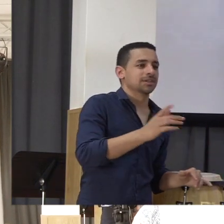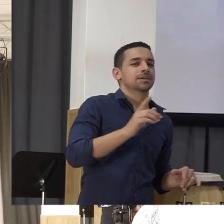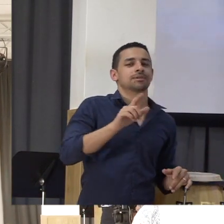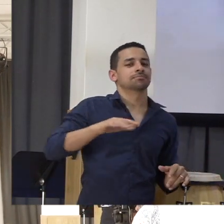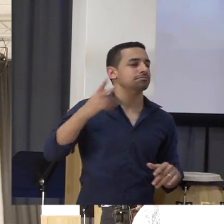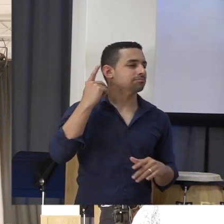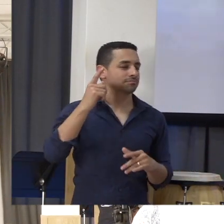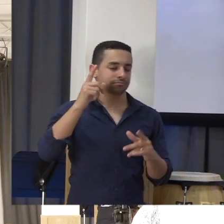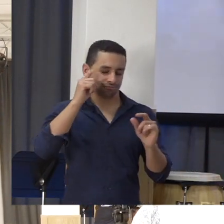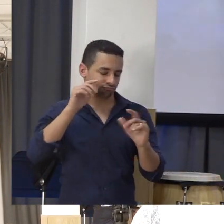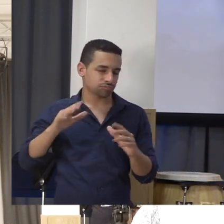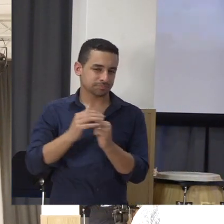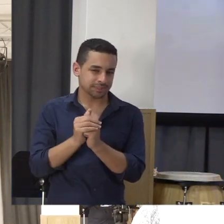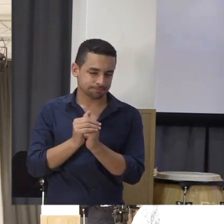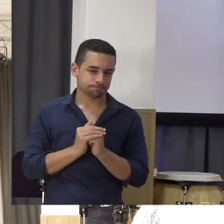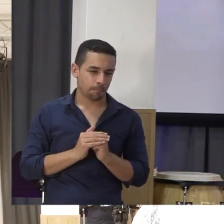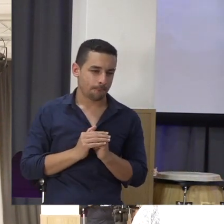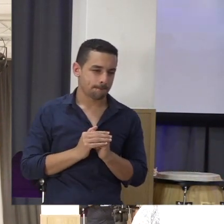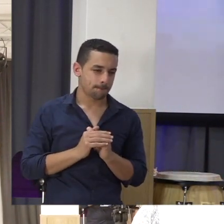sommes en prière, recueillis en prière.